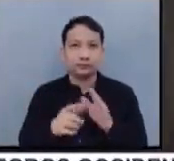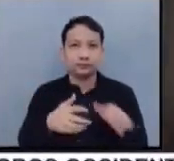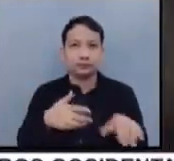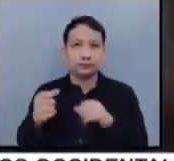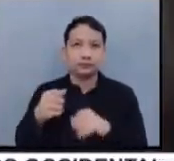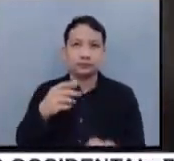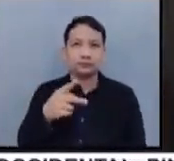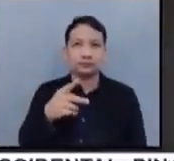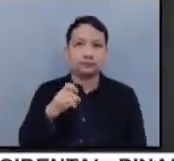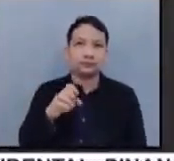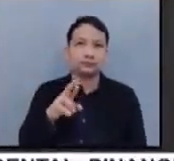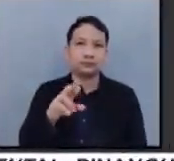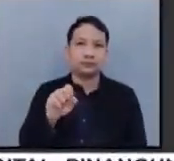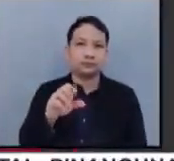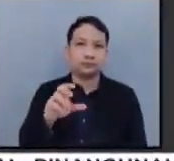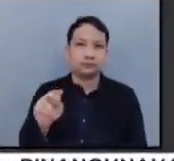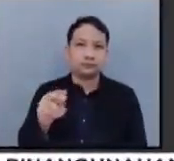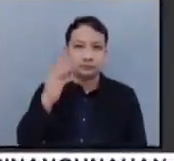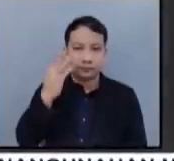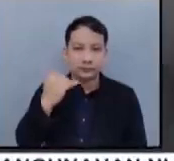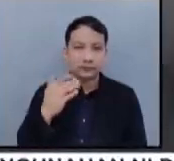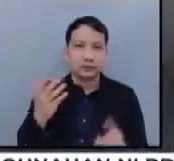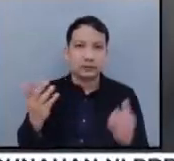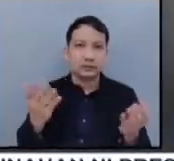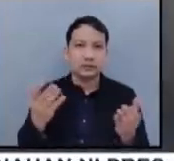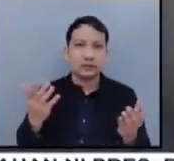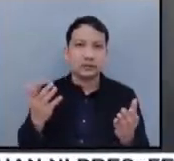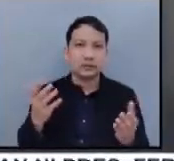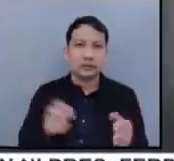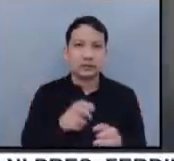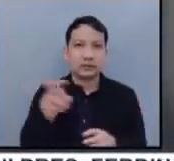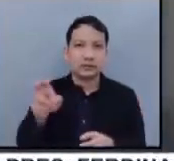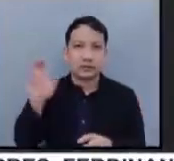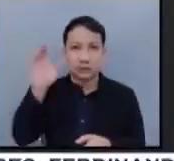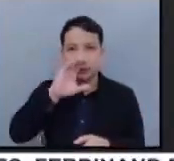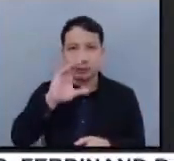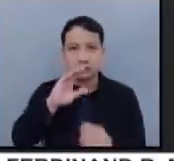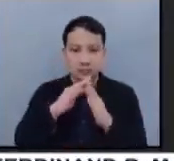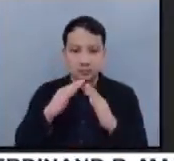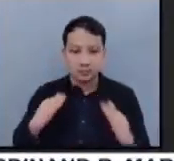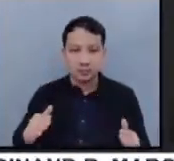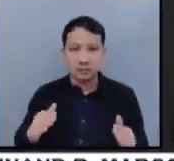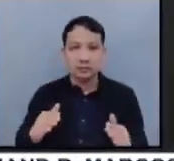takot. Problema lang nila ngayon kung saan sila maghahanap ng bahay na masisilungan.